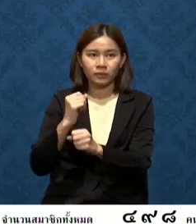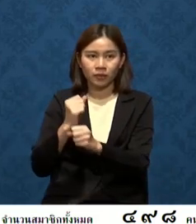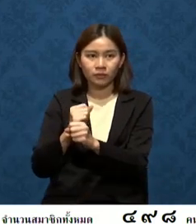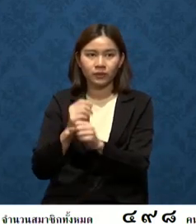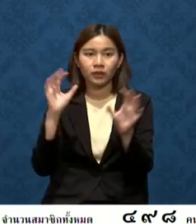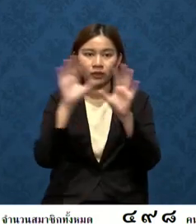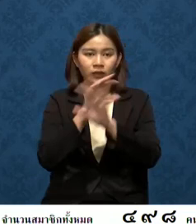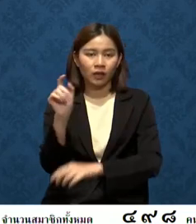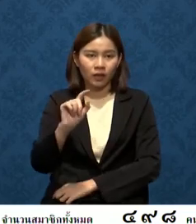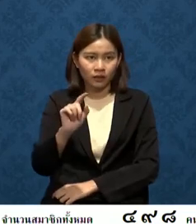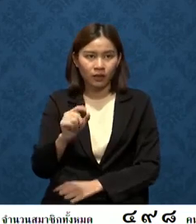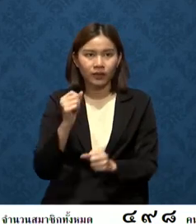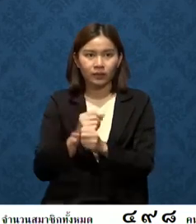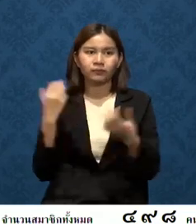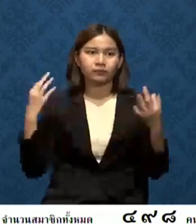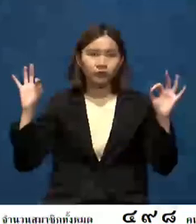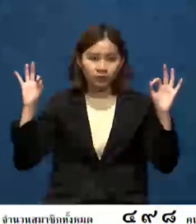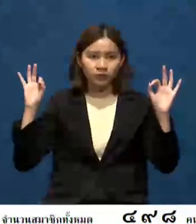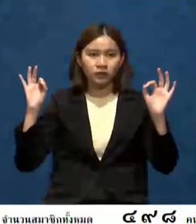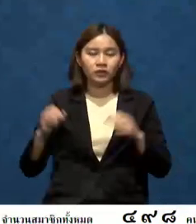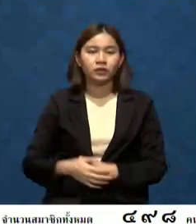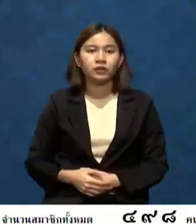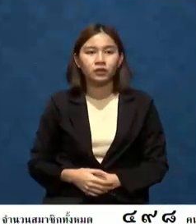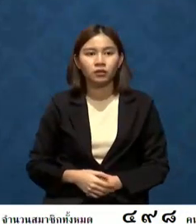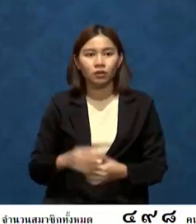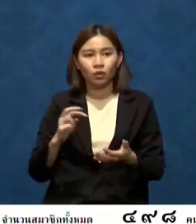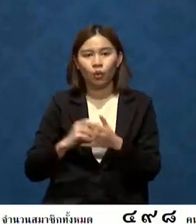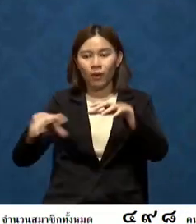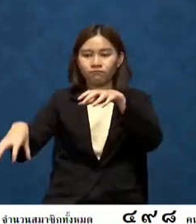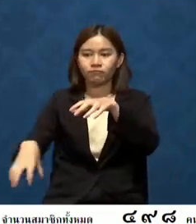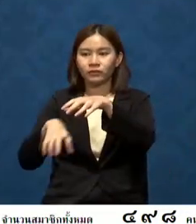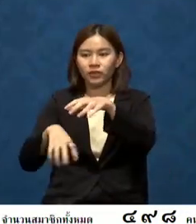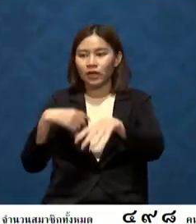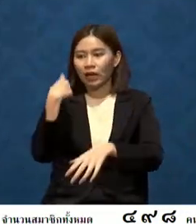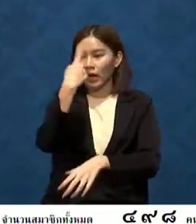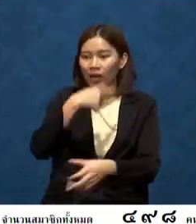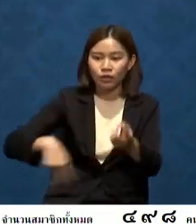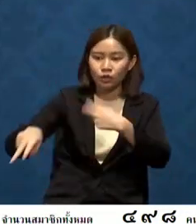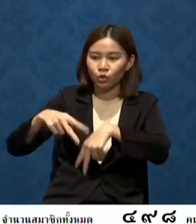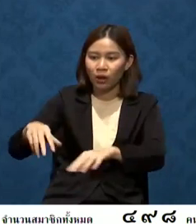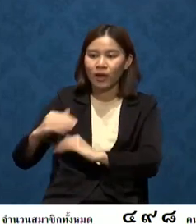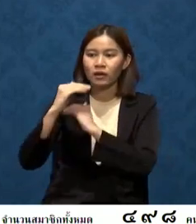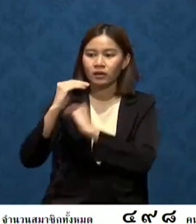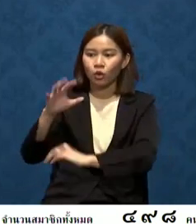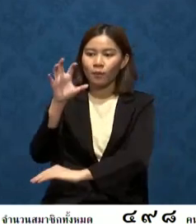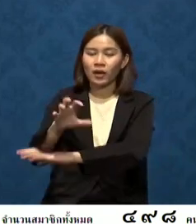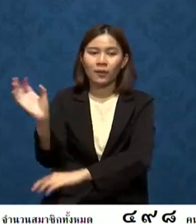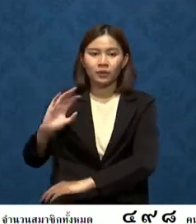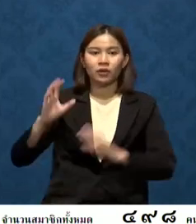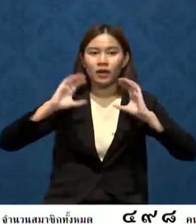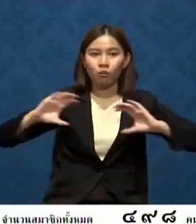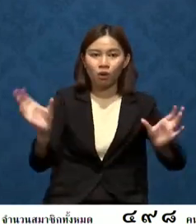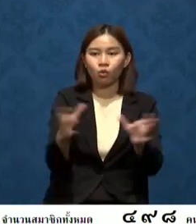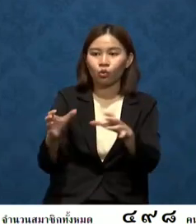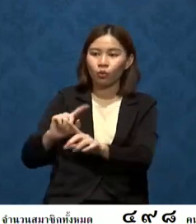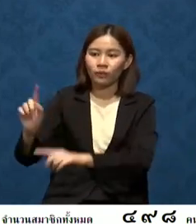ที่เป็นอิสระนะครับไม่ใช่ภายใต้อยู่ของใครคนใดคนหนึ่งหรือว่ารัฐบาลใดรัฐบา